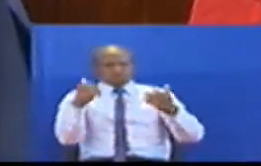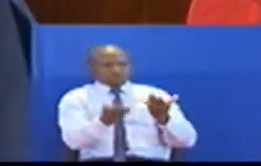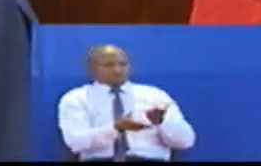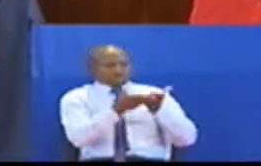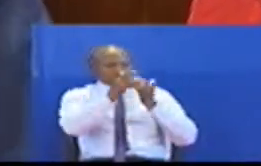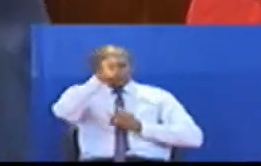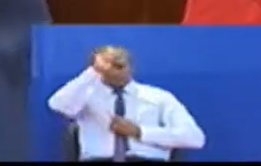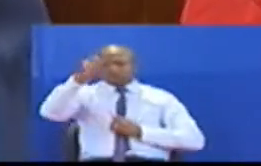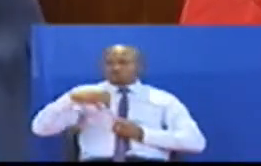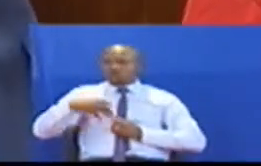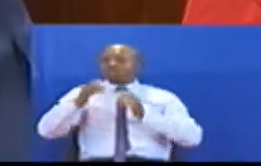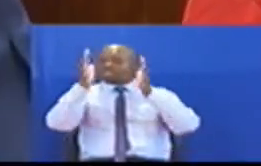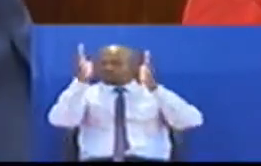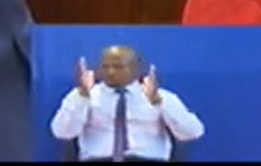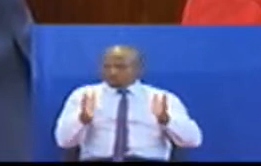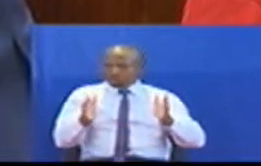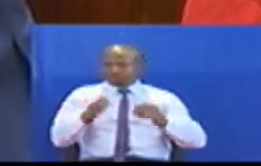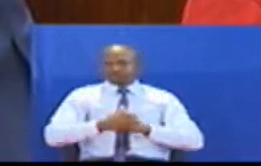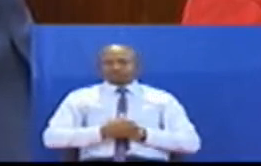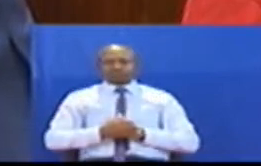Mkuu. Mheshimiwa Spika,